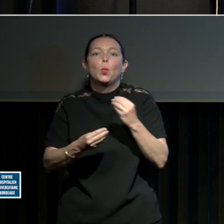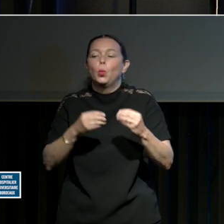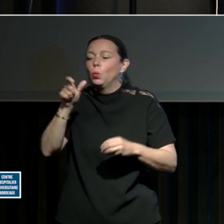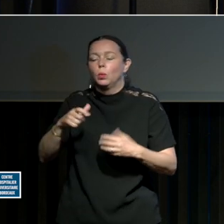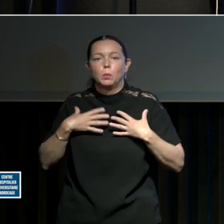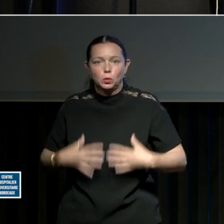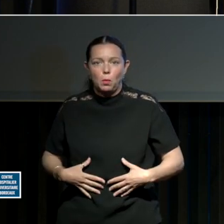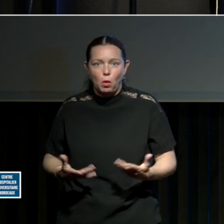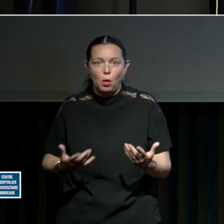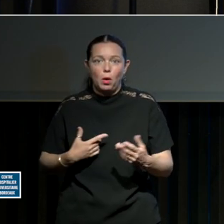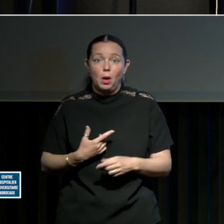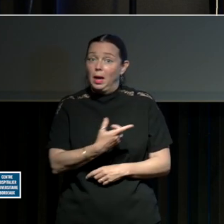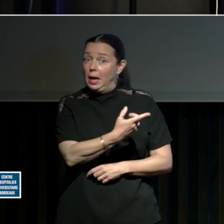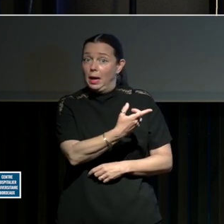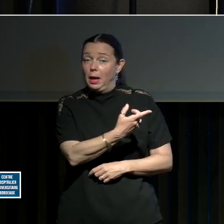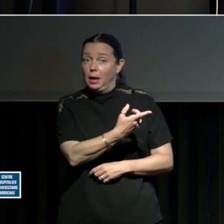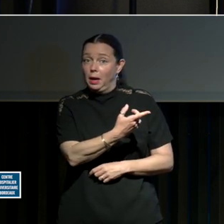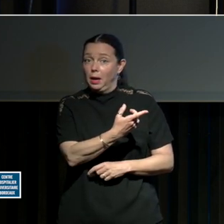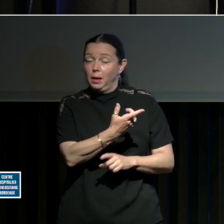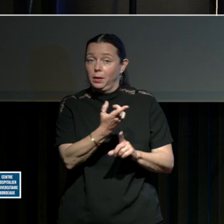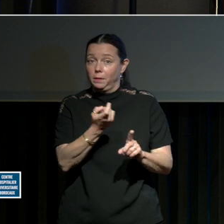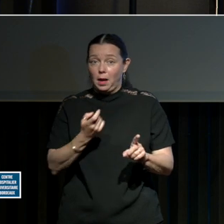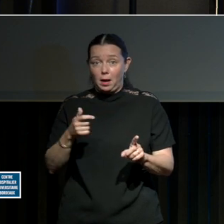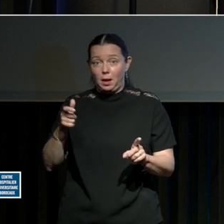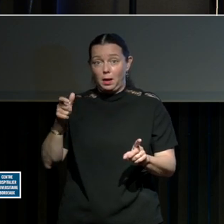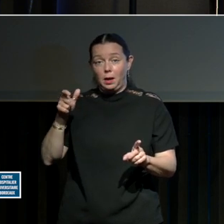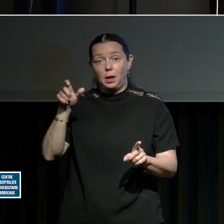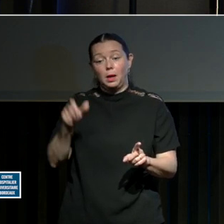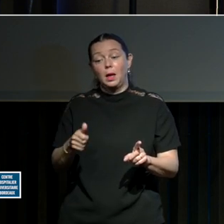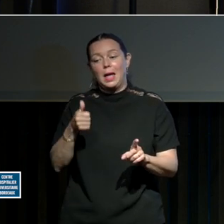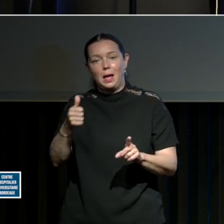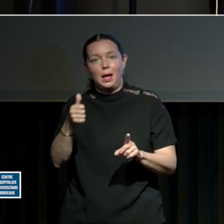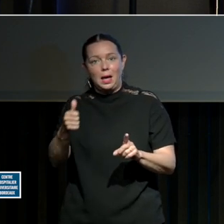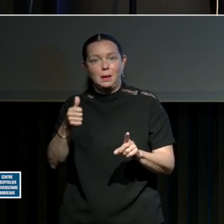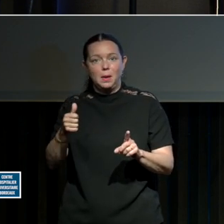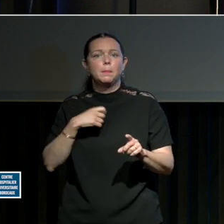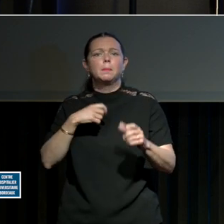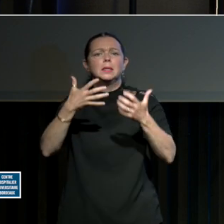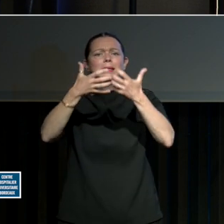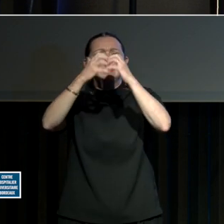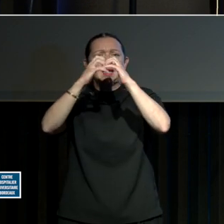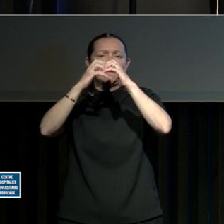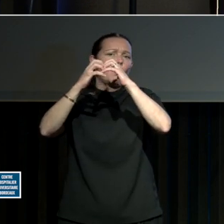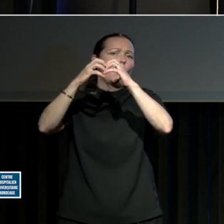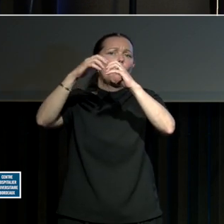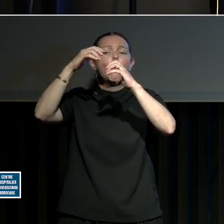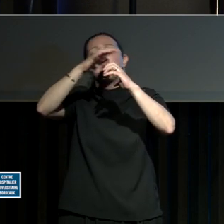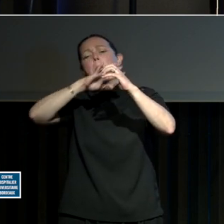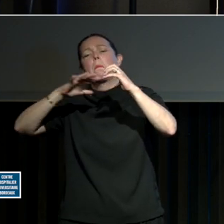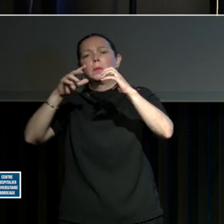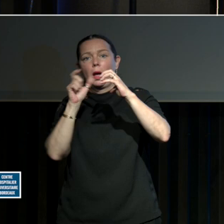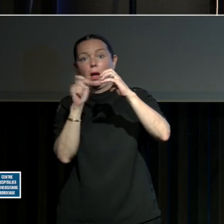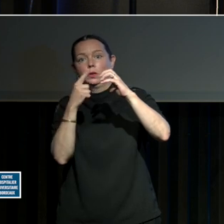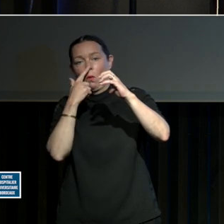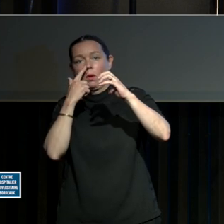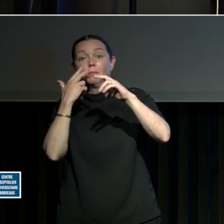sont directement liés à leur capacité à activer certaines régions du système nerveux central,